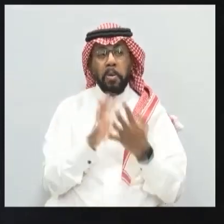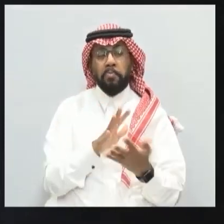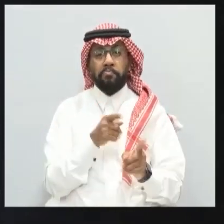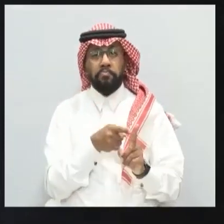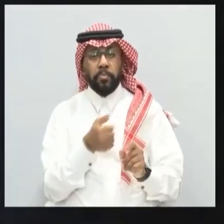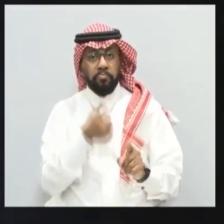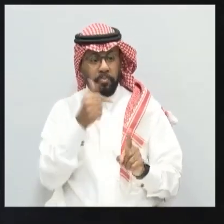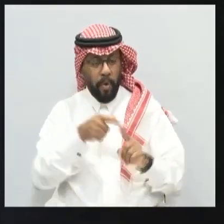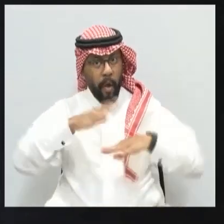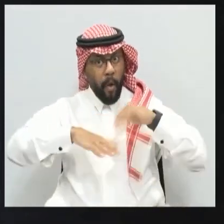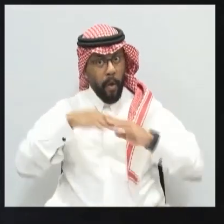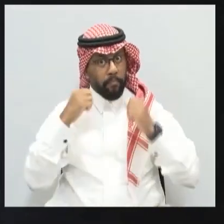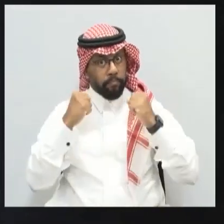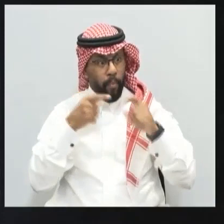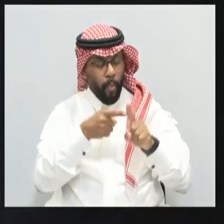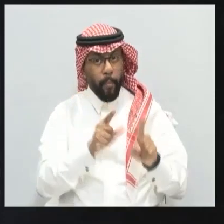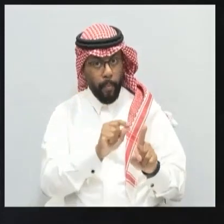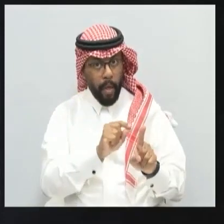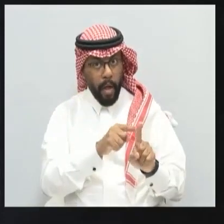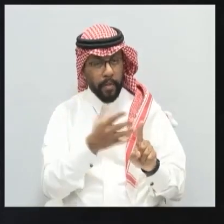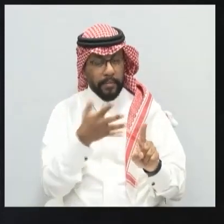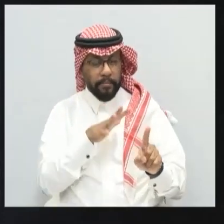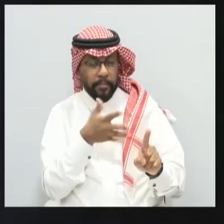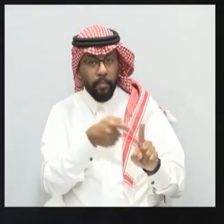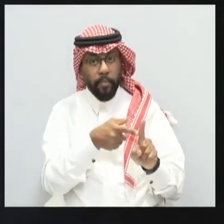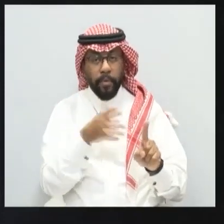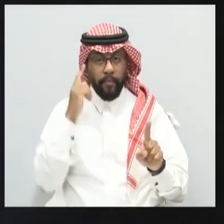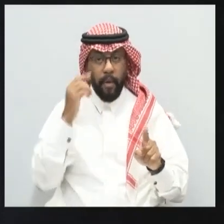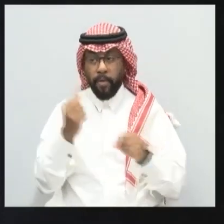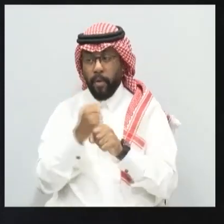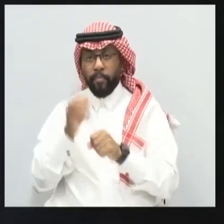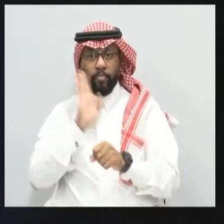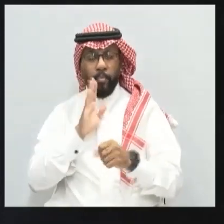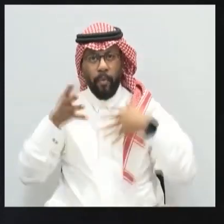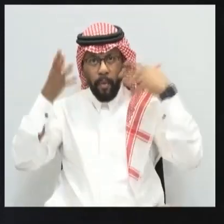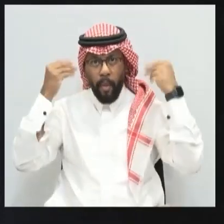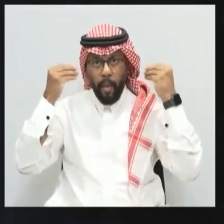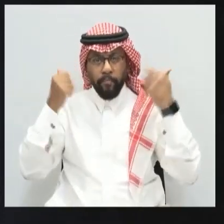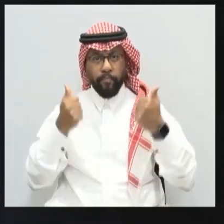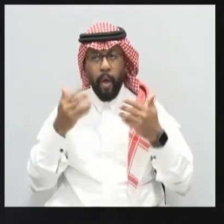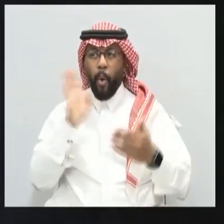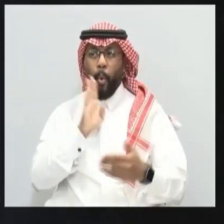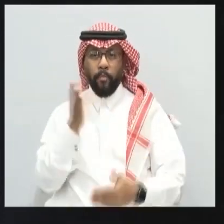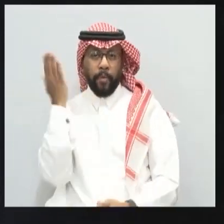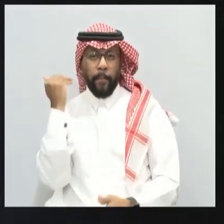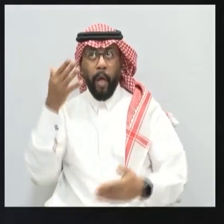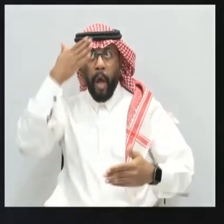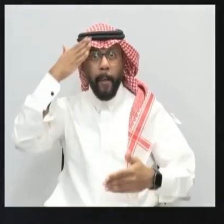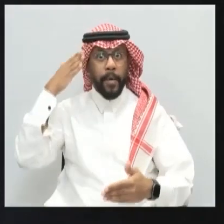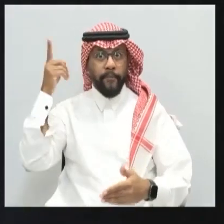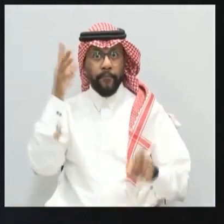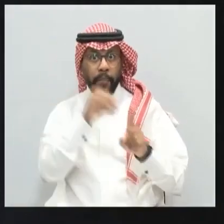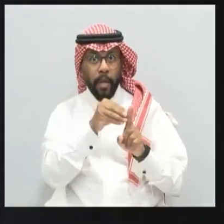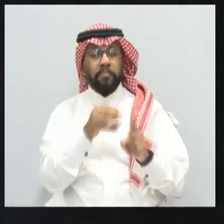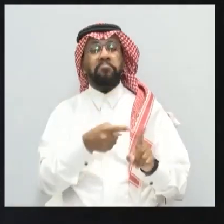يعرف كيف يقوم بتطبيق ما تعلمه او ان كان له تجربه وخبره سابقه